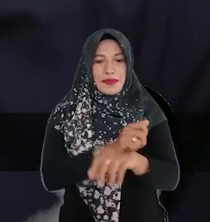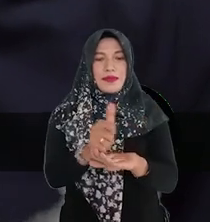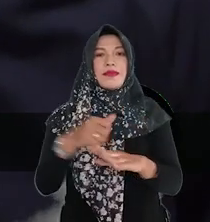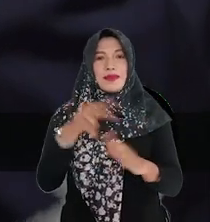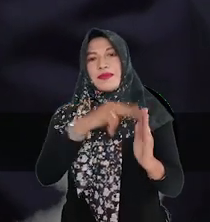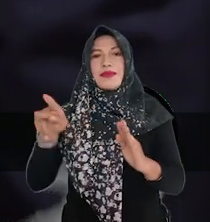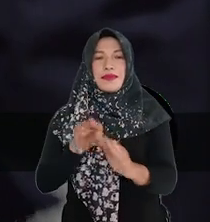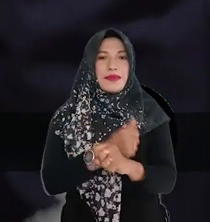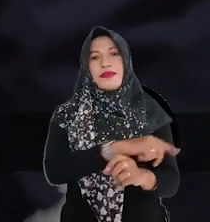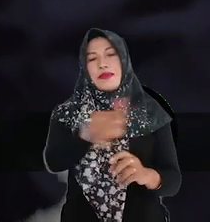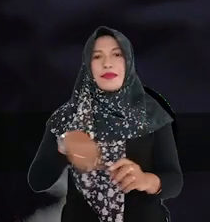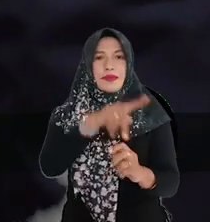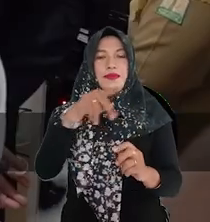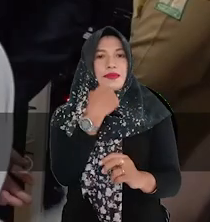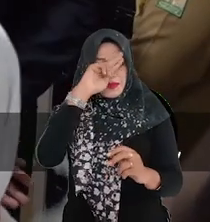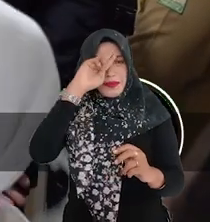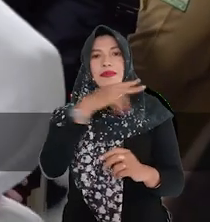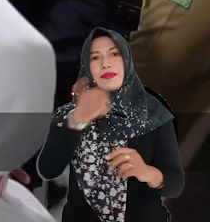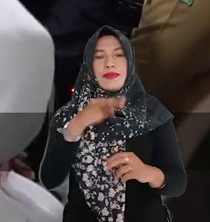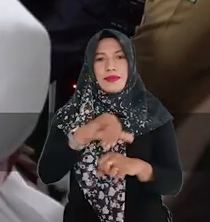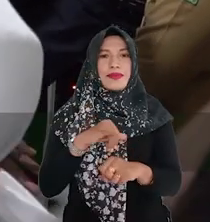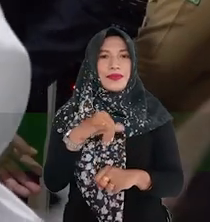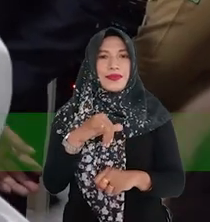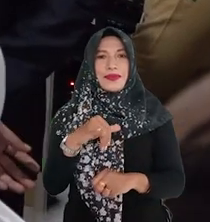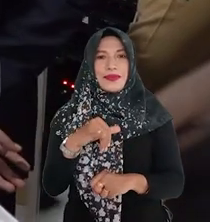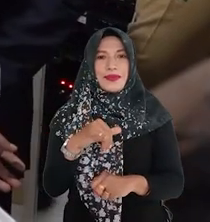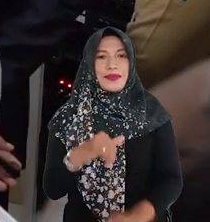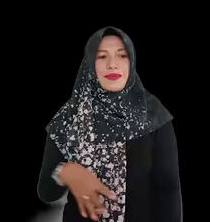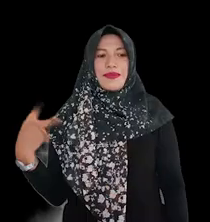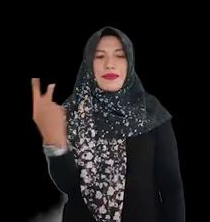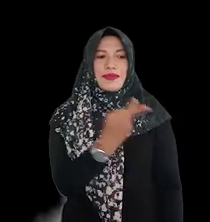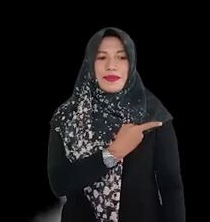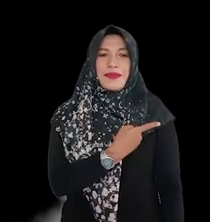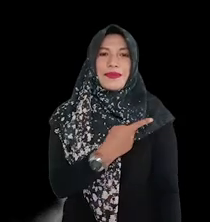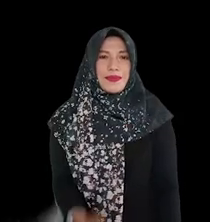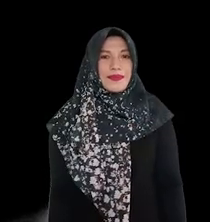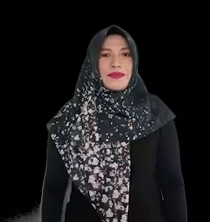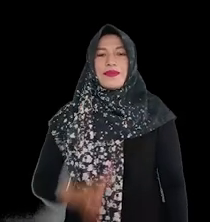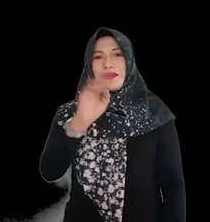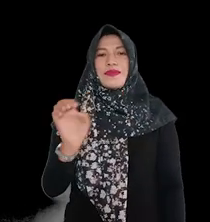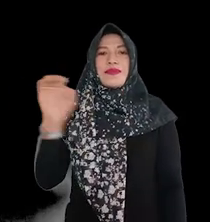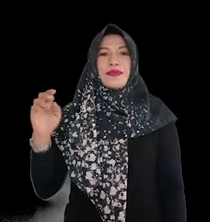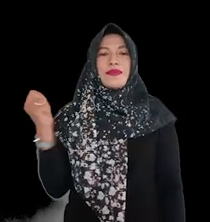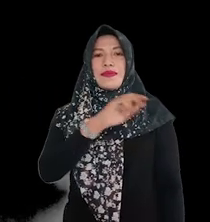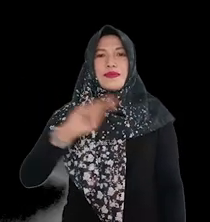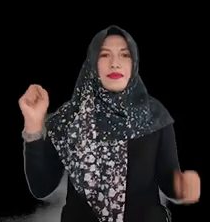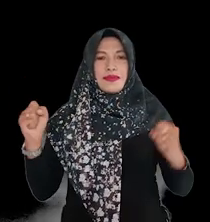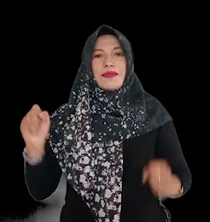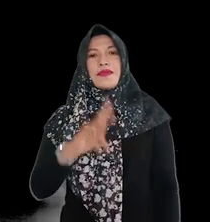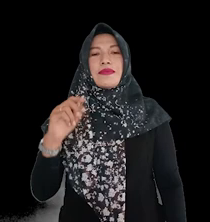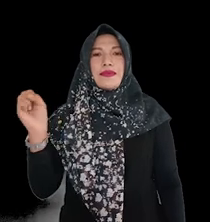pelayanan keberpihakan kepada pasien dan juga bekerjasama oleh komite